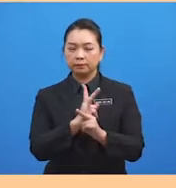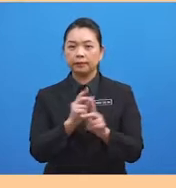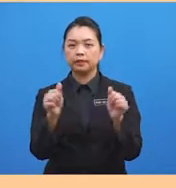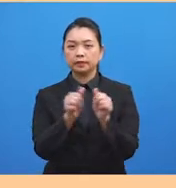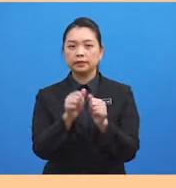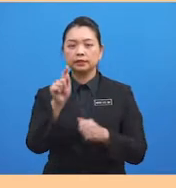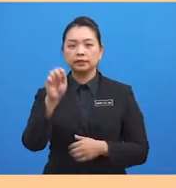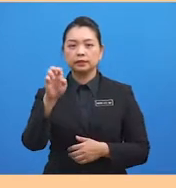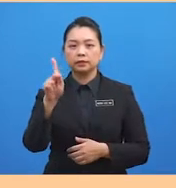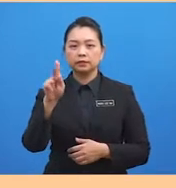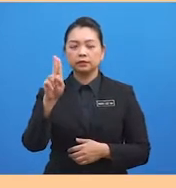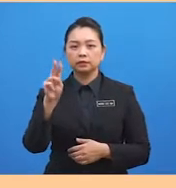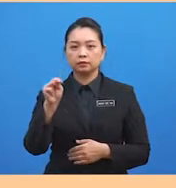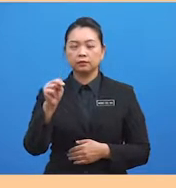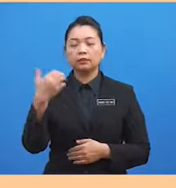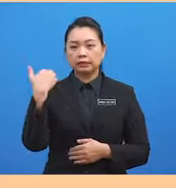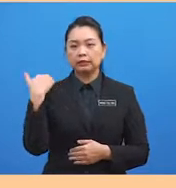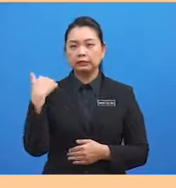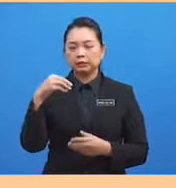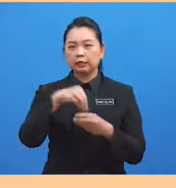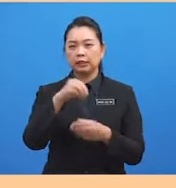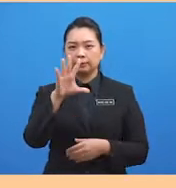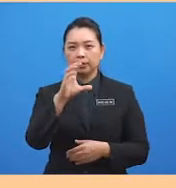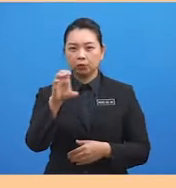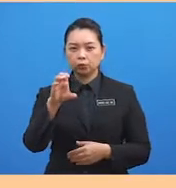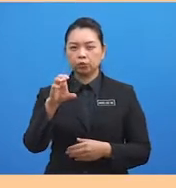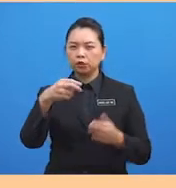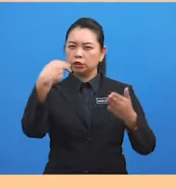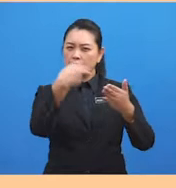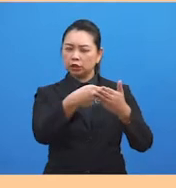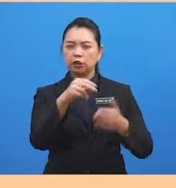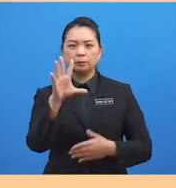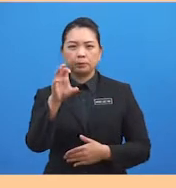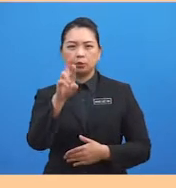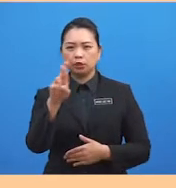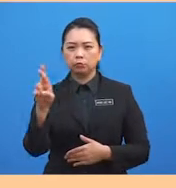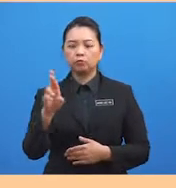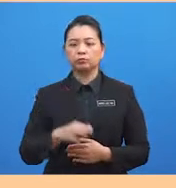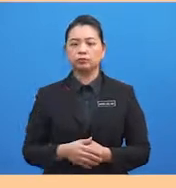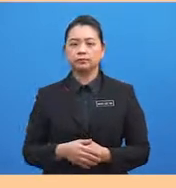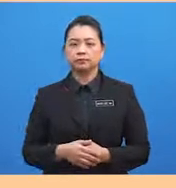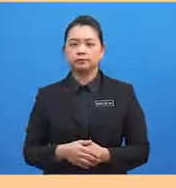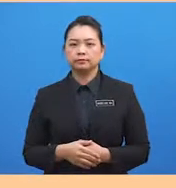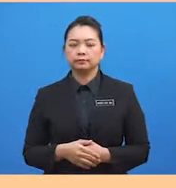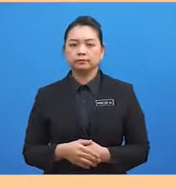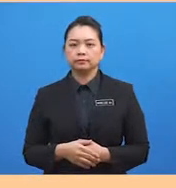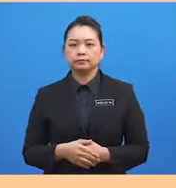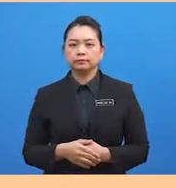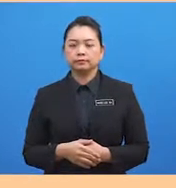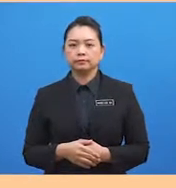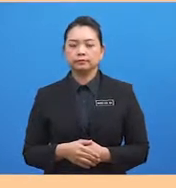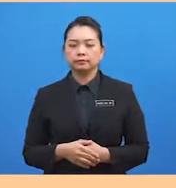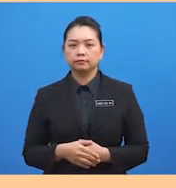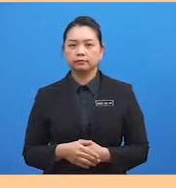Tekun bermula serendah RM500 sehingga RM50,000. Kemudahan keuangan